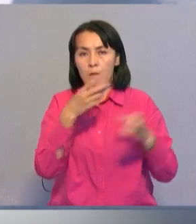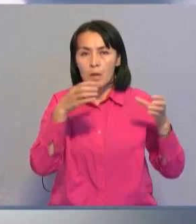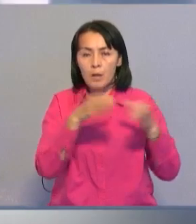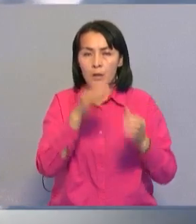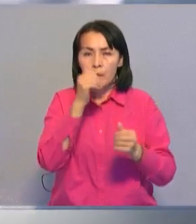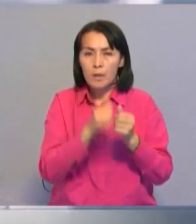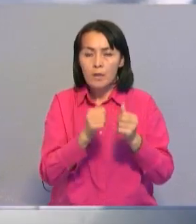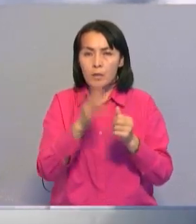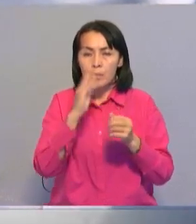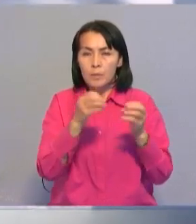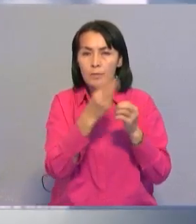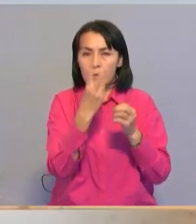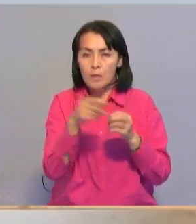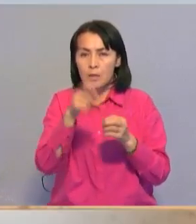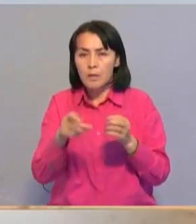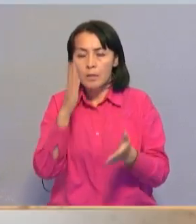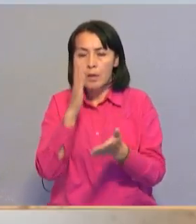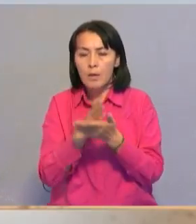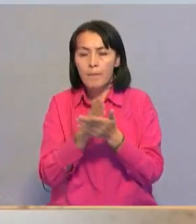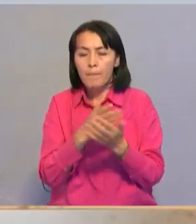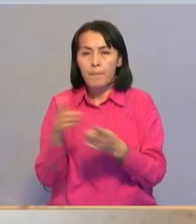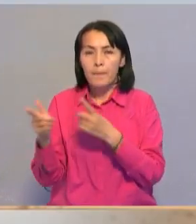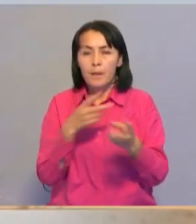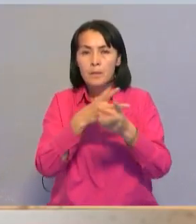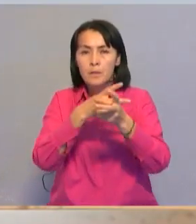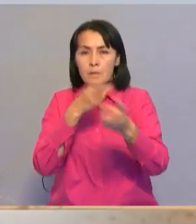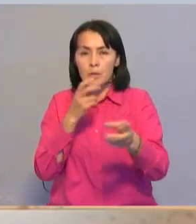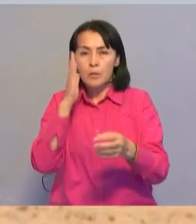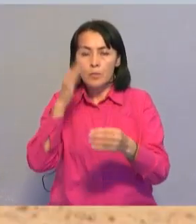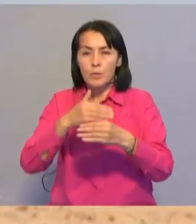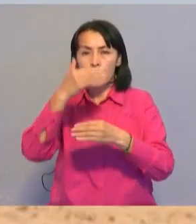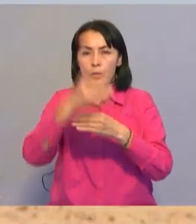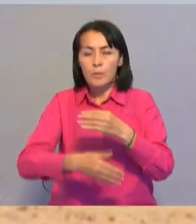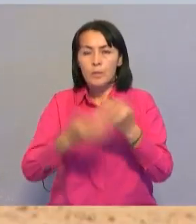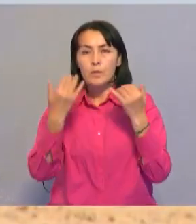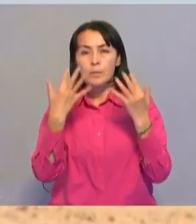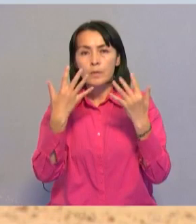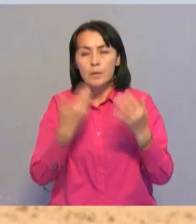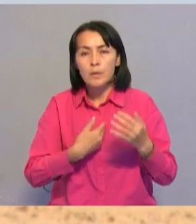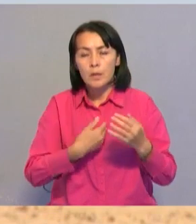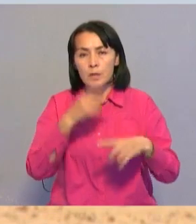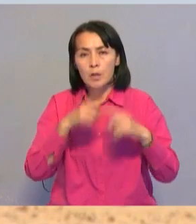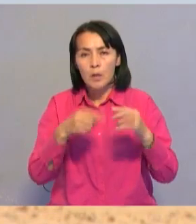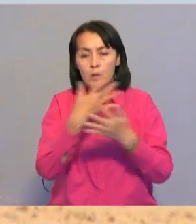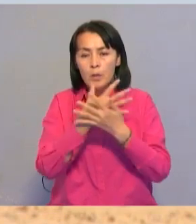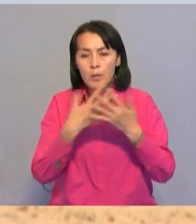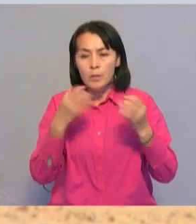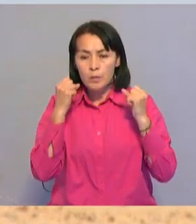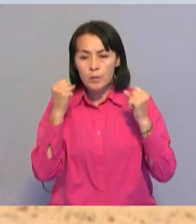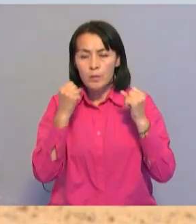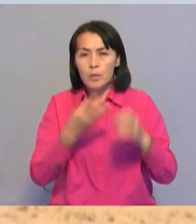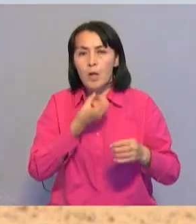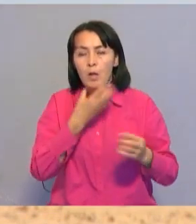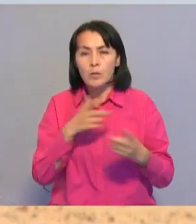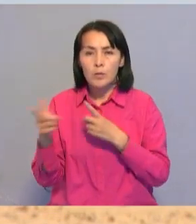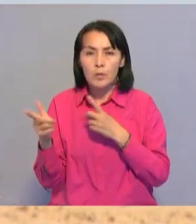в каждой будет по 12 спортсменов. А с Агату стрельба из лука будет позже. А поскольку это наш родной вид спорта, я считаю, что мы хорошо